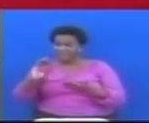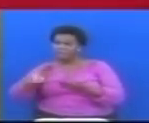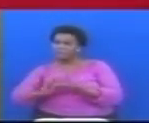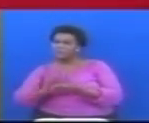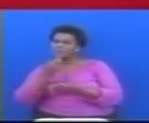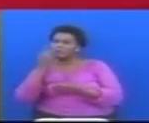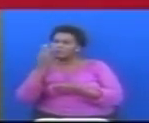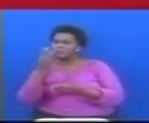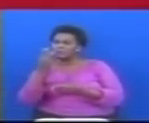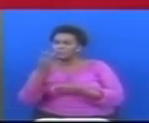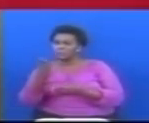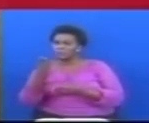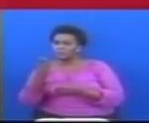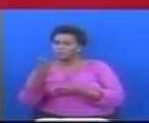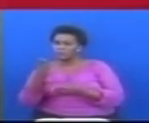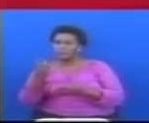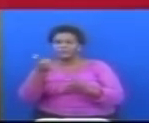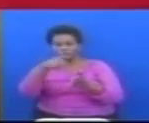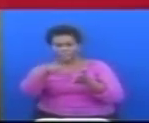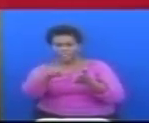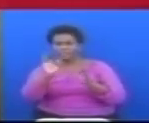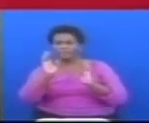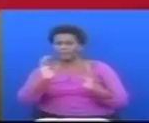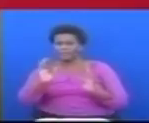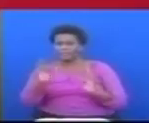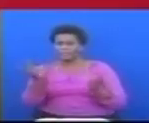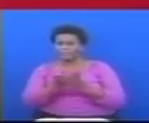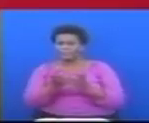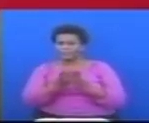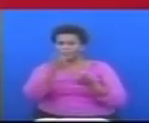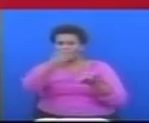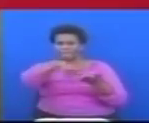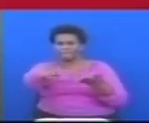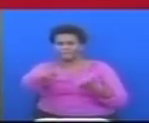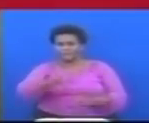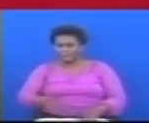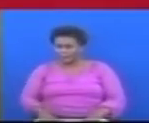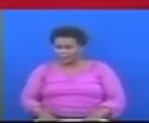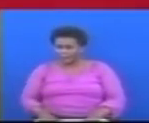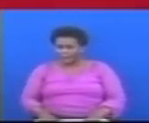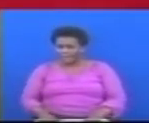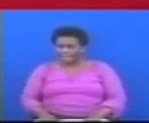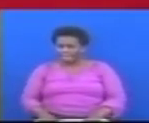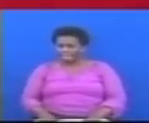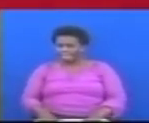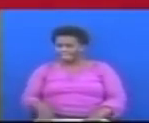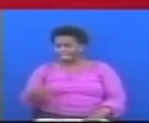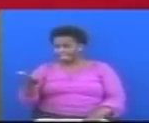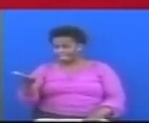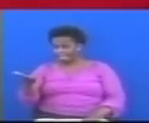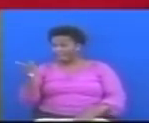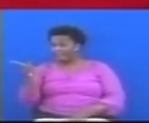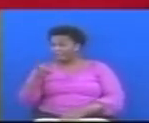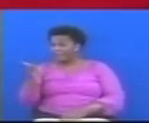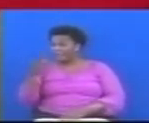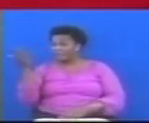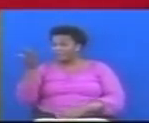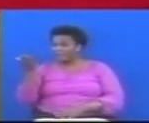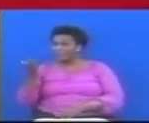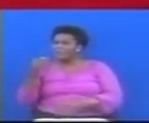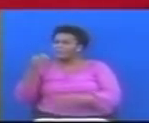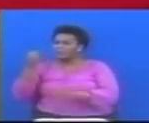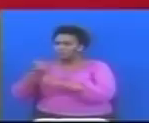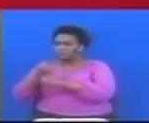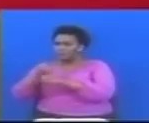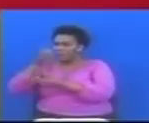kiasi cha shilingi bilioni 3 kimelipwa kama fidia. Aidha, uhakiki wa madai ya fidia unaendelea katika